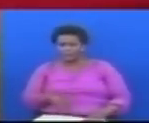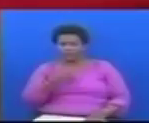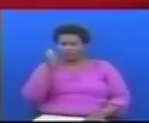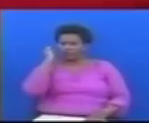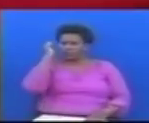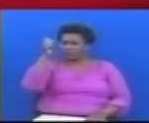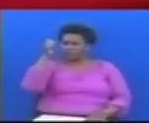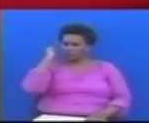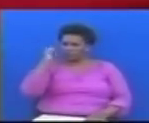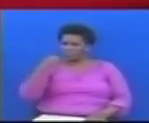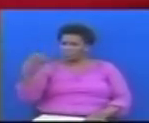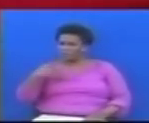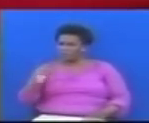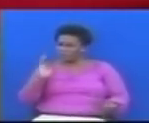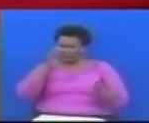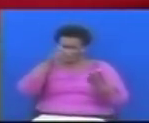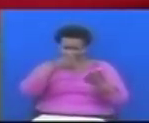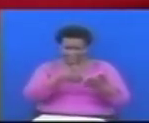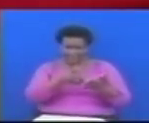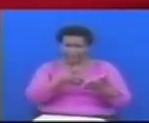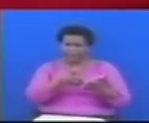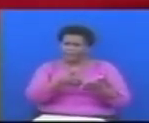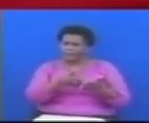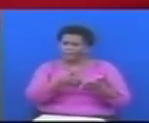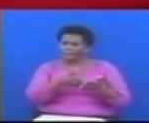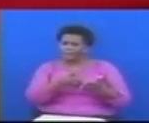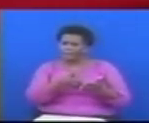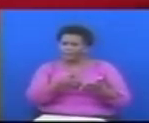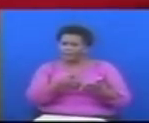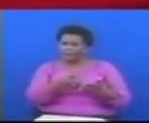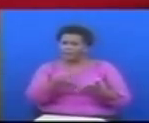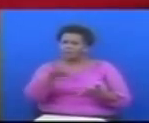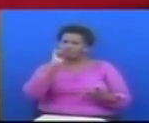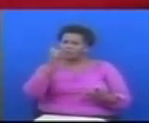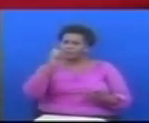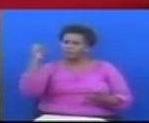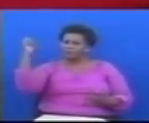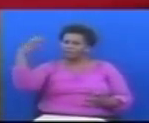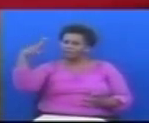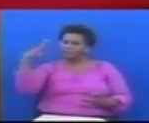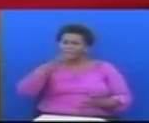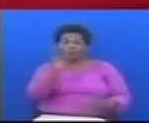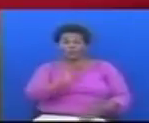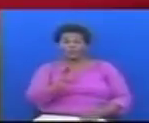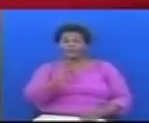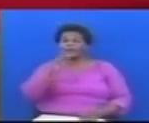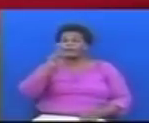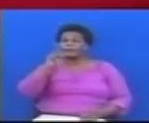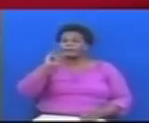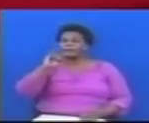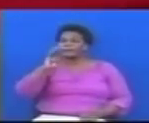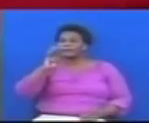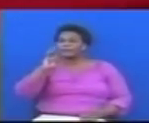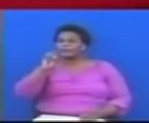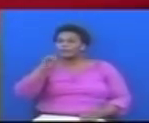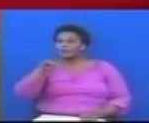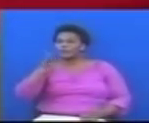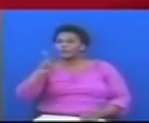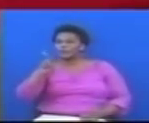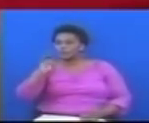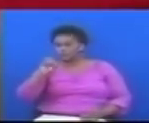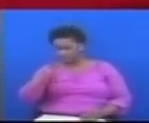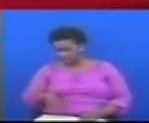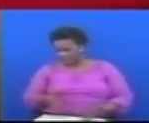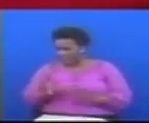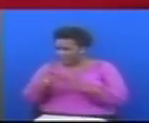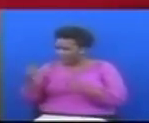alikuwa mheshimiwa waziri amewasha vijiji kama vitatu wilaya Kibondo, lakini kwa kuwa mheshimiwa mbunge amesema katika kata ya